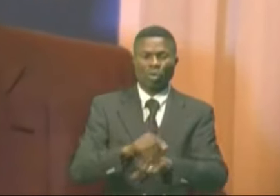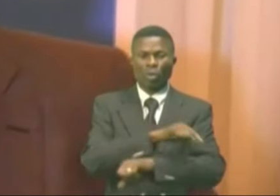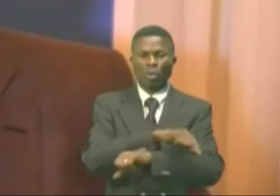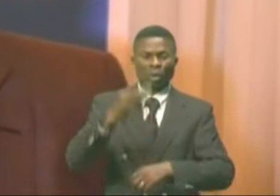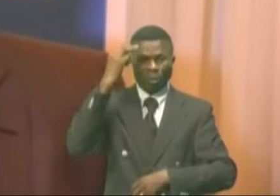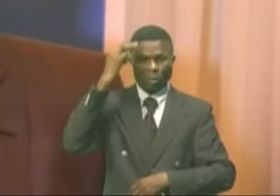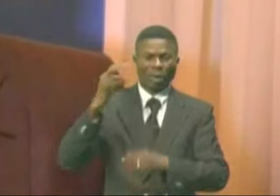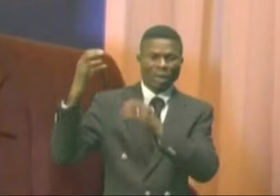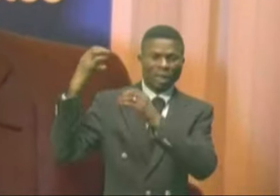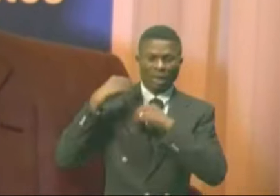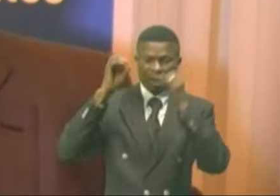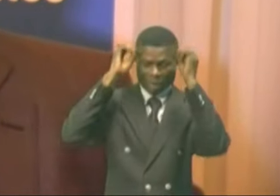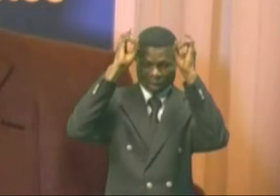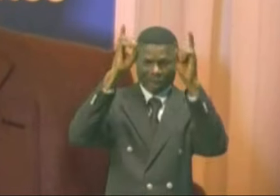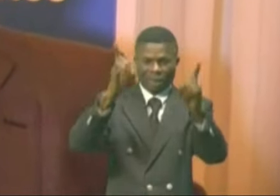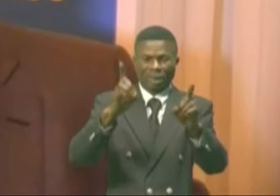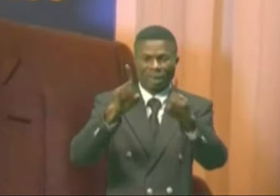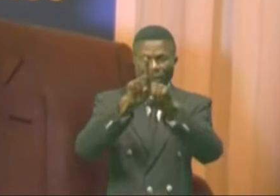en charge de l'éducation